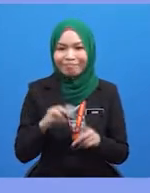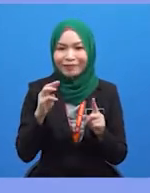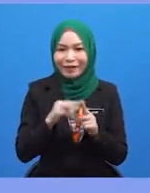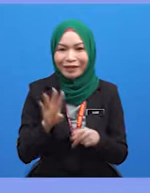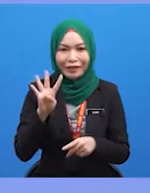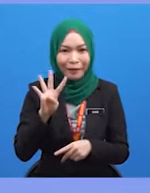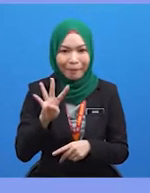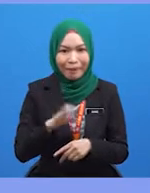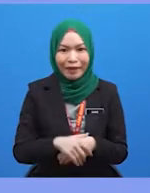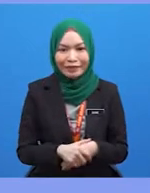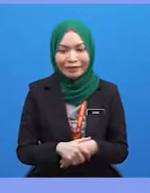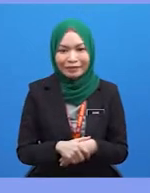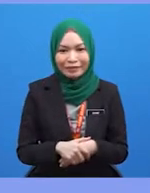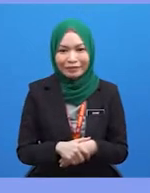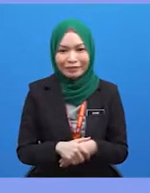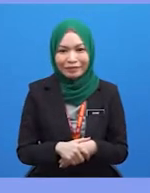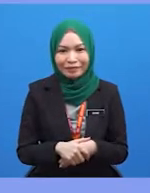Markahnya 4.